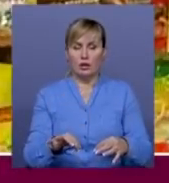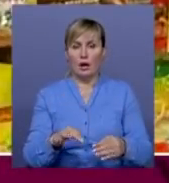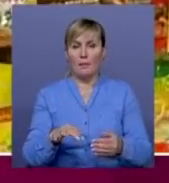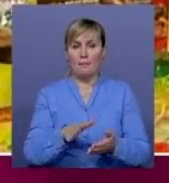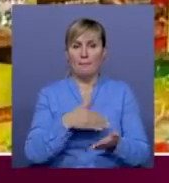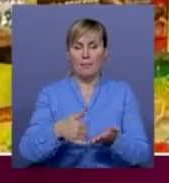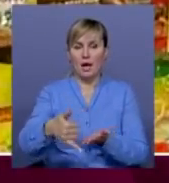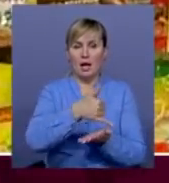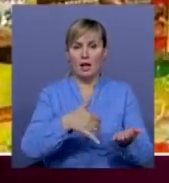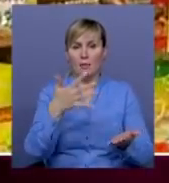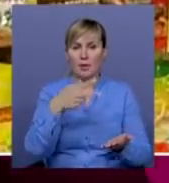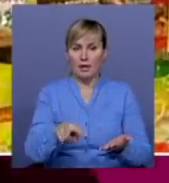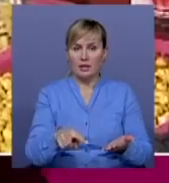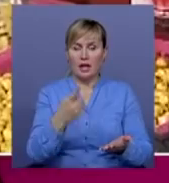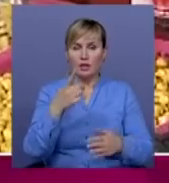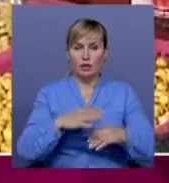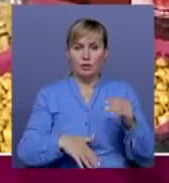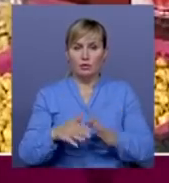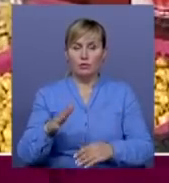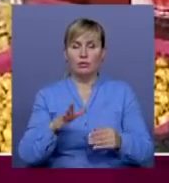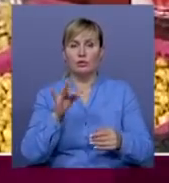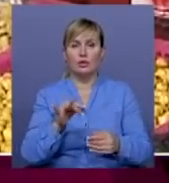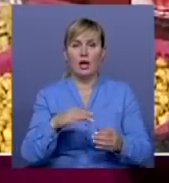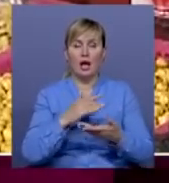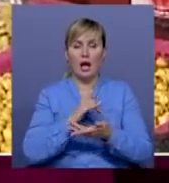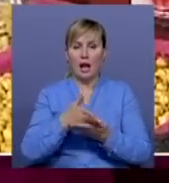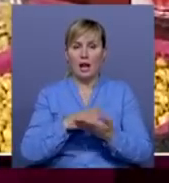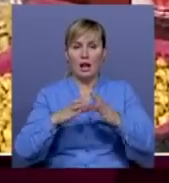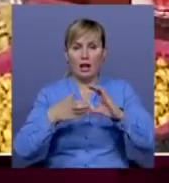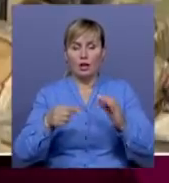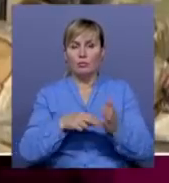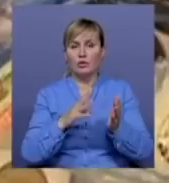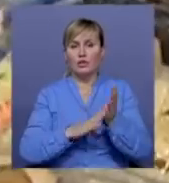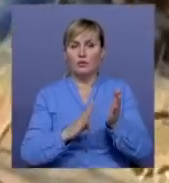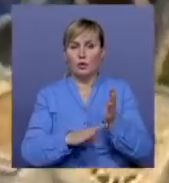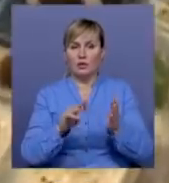масло по 5 литров в одни руки. При этом булка хлеба будет стоить 90 тенге.